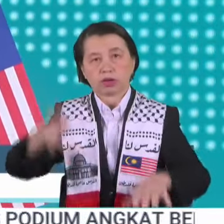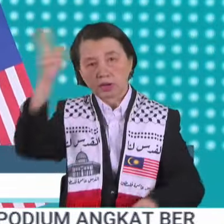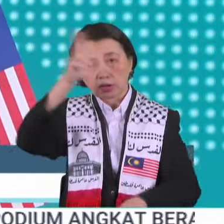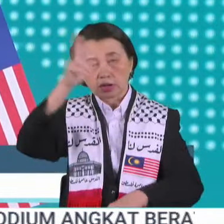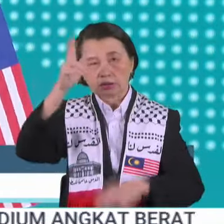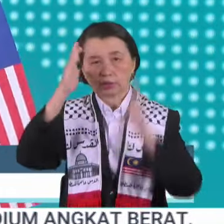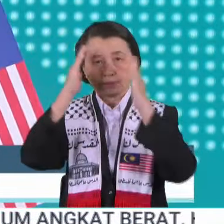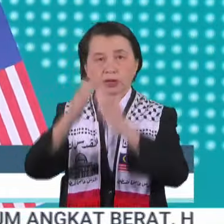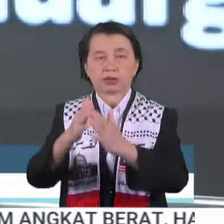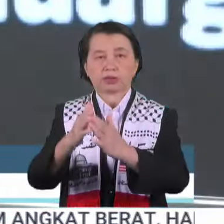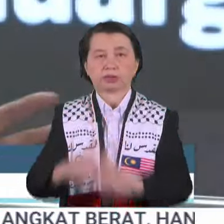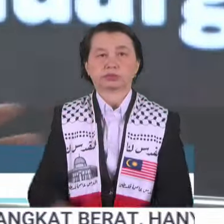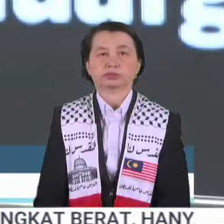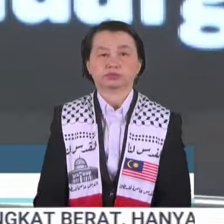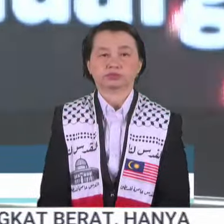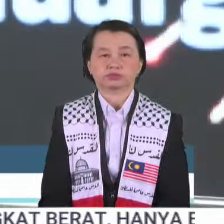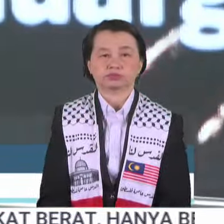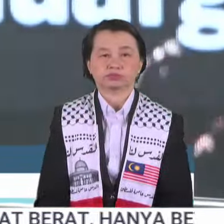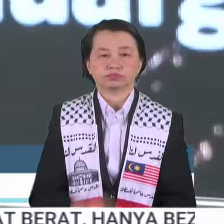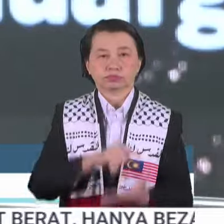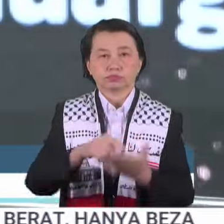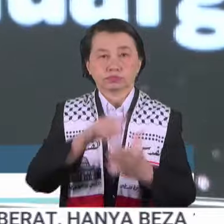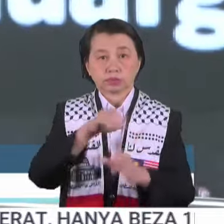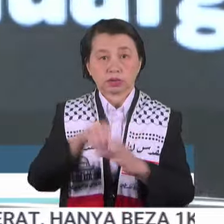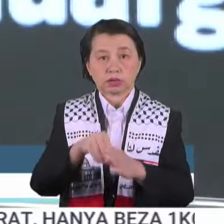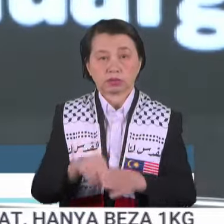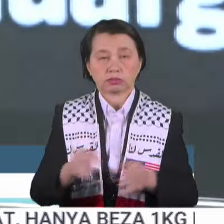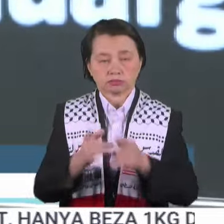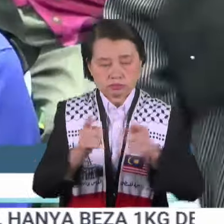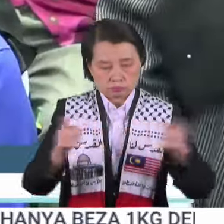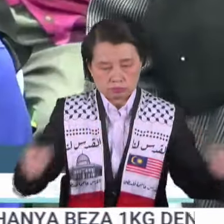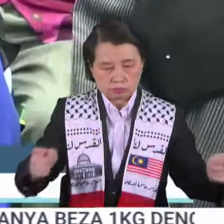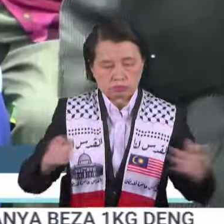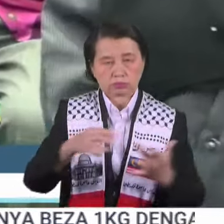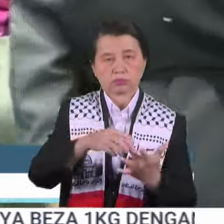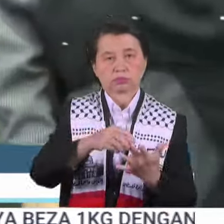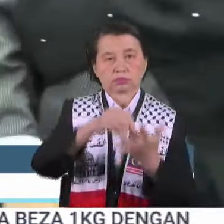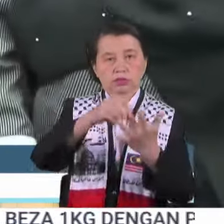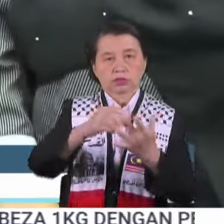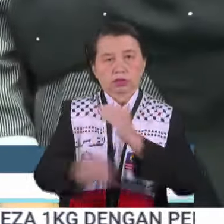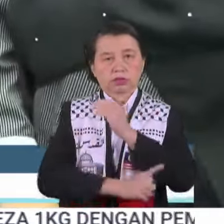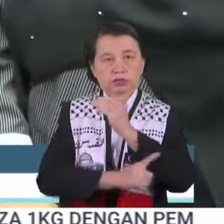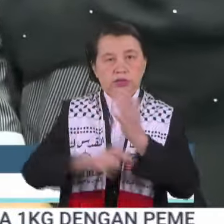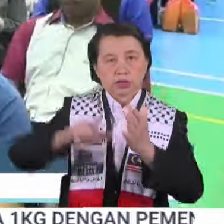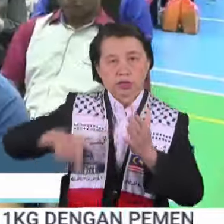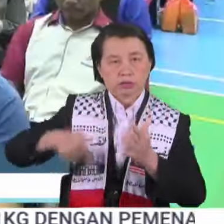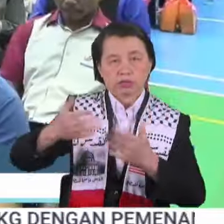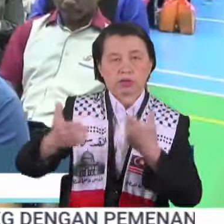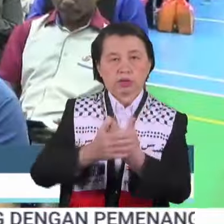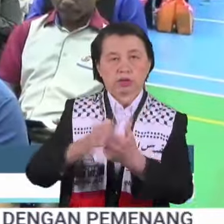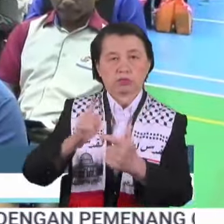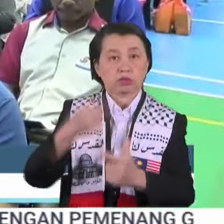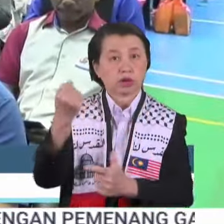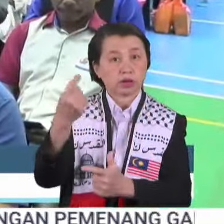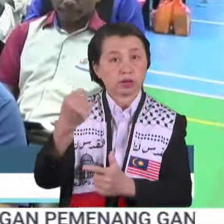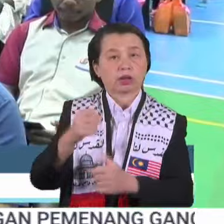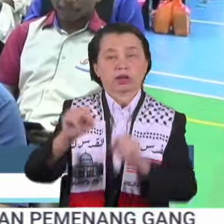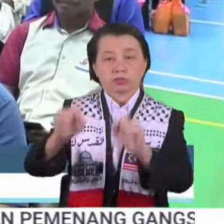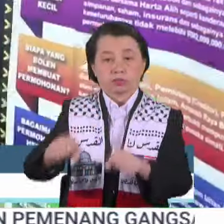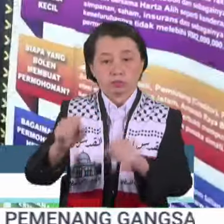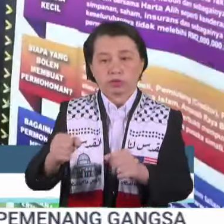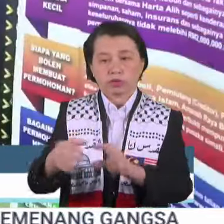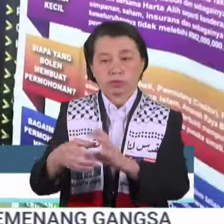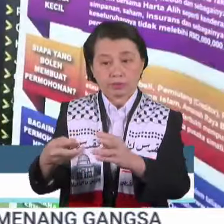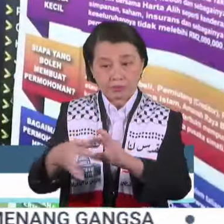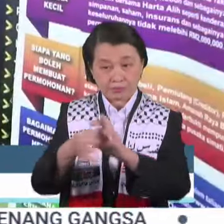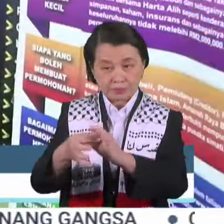kerajaan negeri. Ini termasuk memanjangkan tempoh pengecualian denda lewat sehingga November sekaligus membolehkan